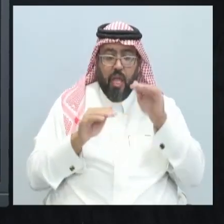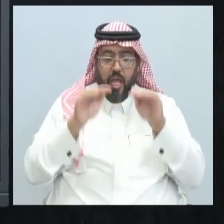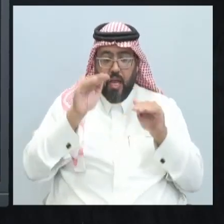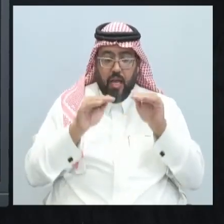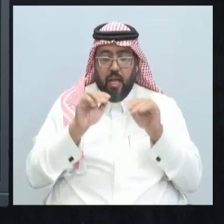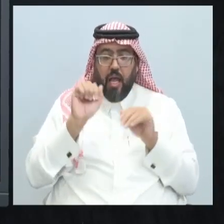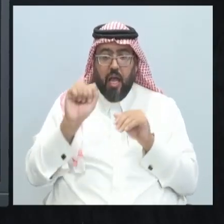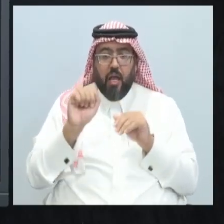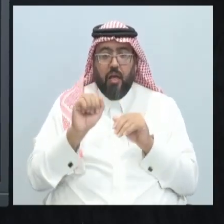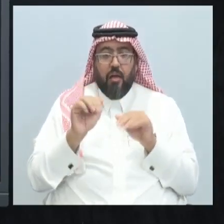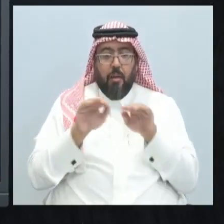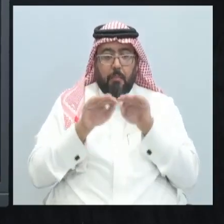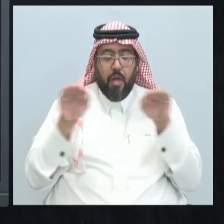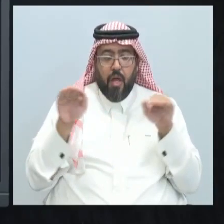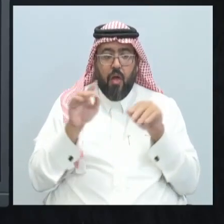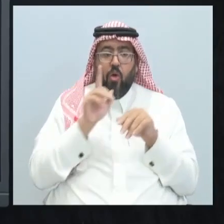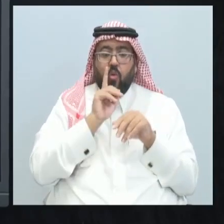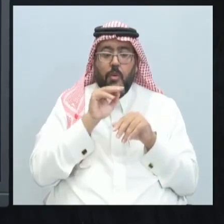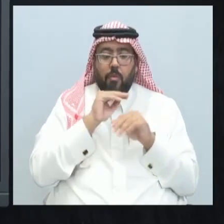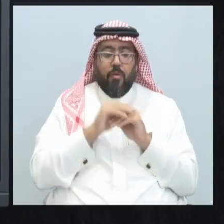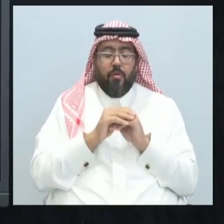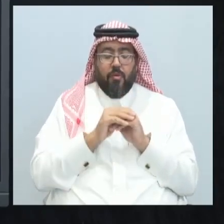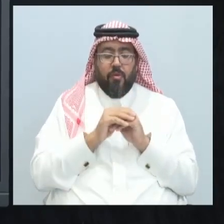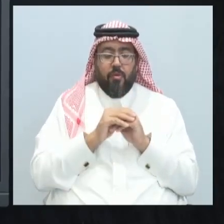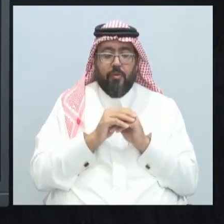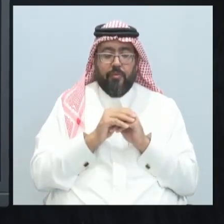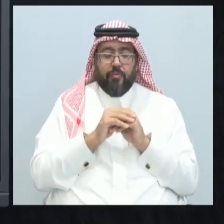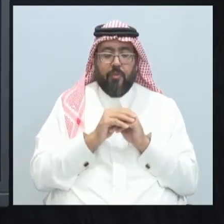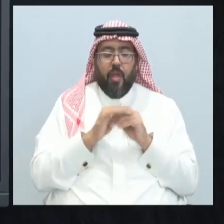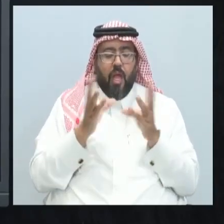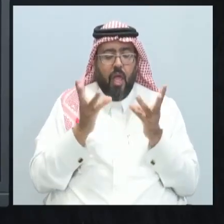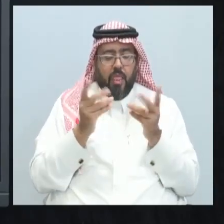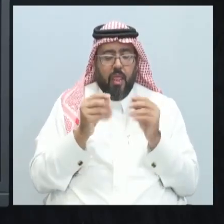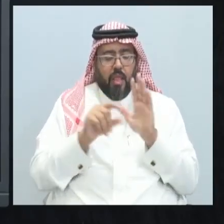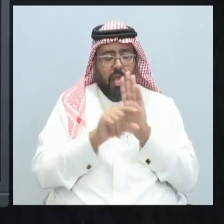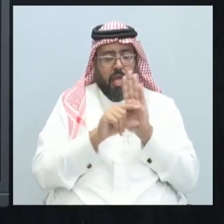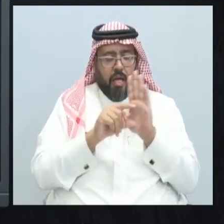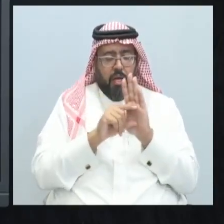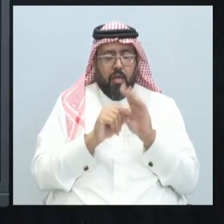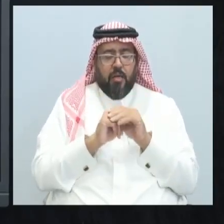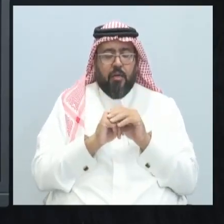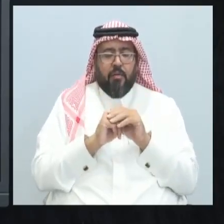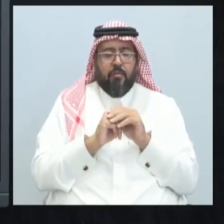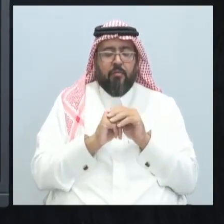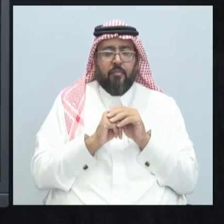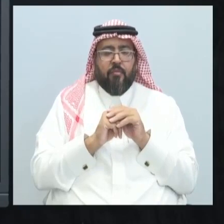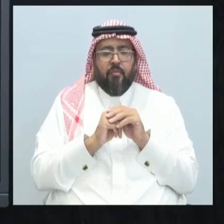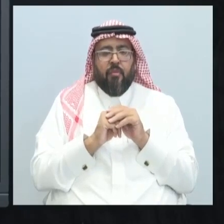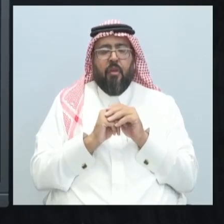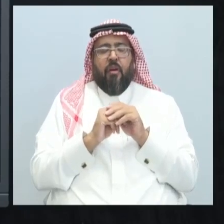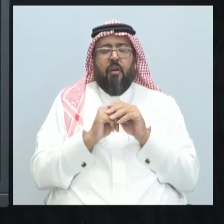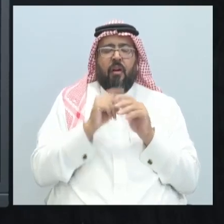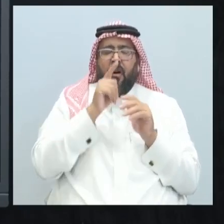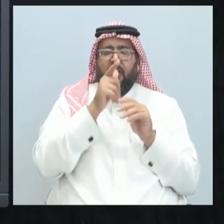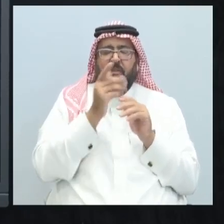حقه بحق الوالدين في اي ما ايه في عدد من الايات في الق القران الكريم وذلك من ذلك